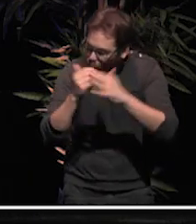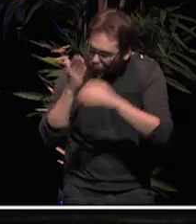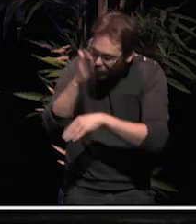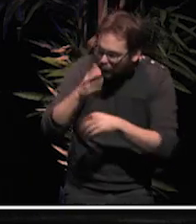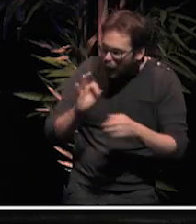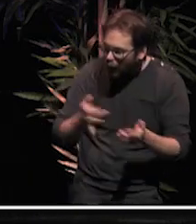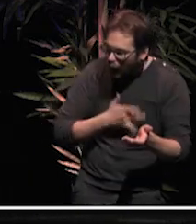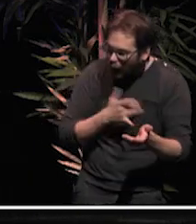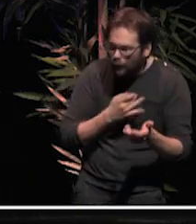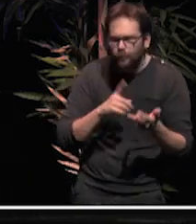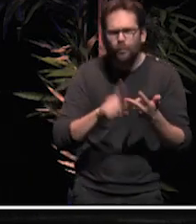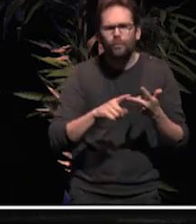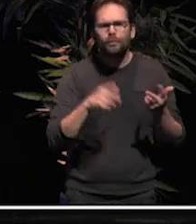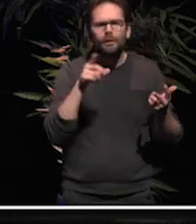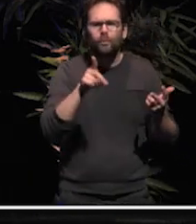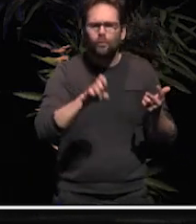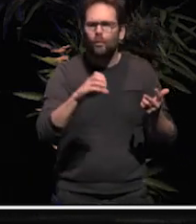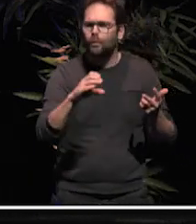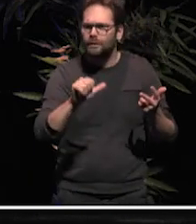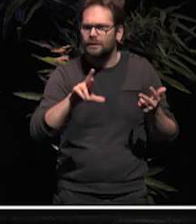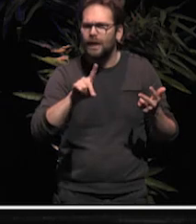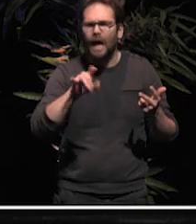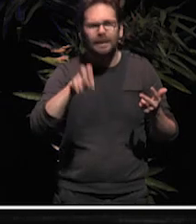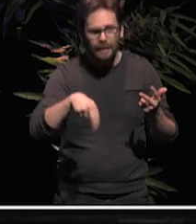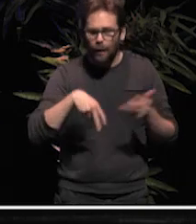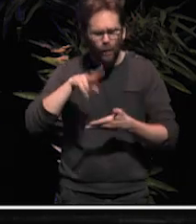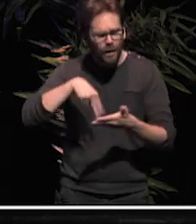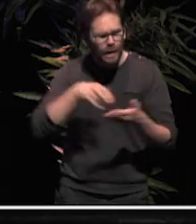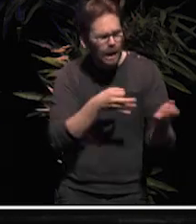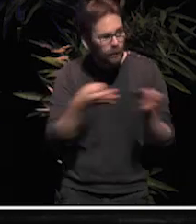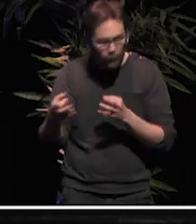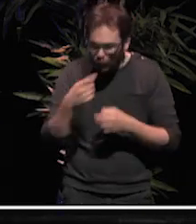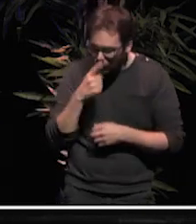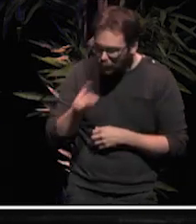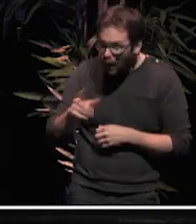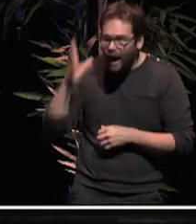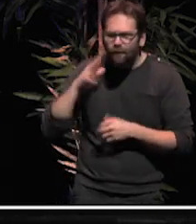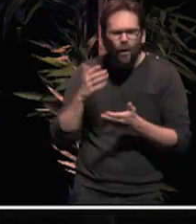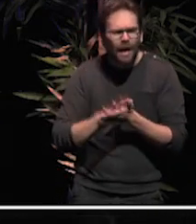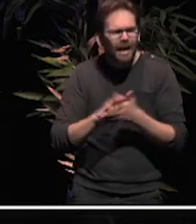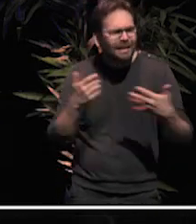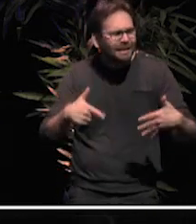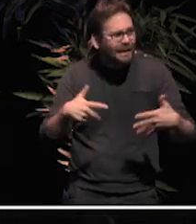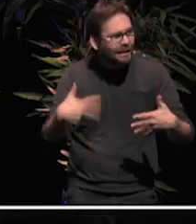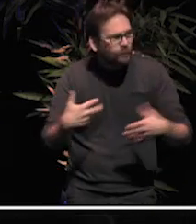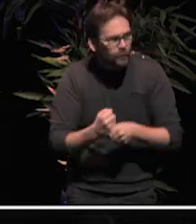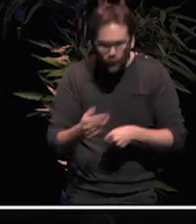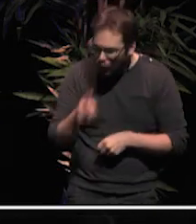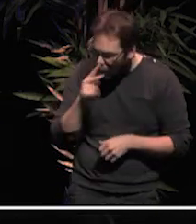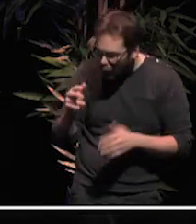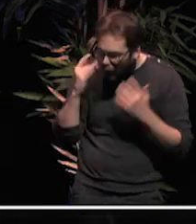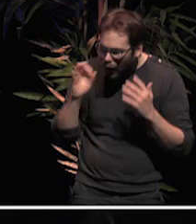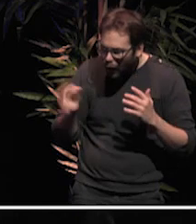beaucoup Teilhard de Chardin, que je lis régulièrement, parce qu'il m'a beaucoup inspiré quand j'avais 17-18 ans, et il continue à